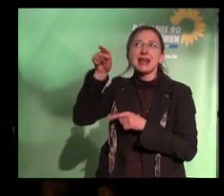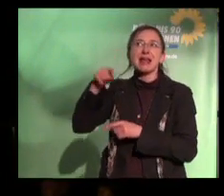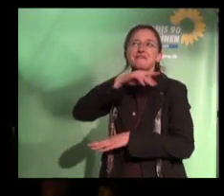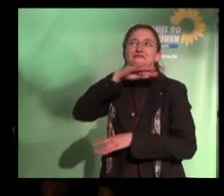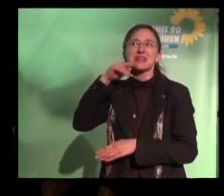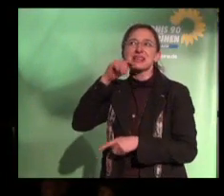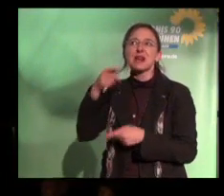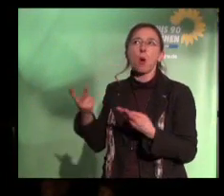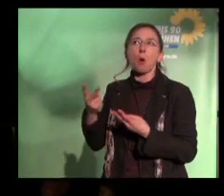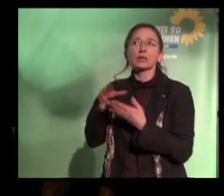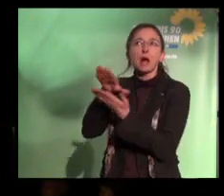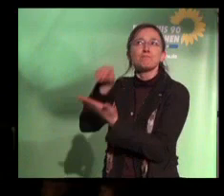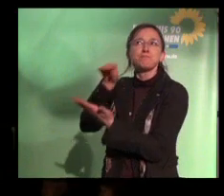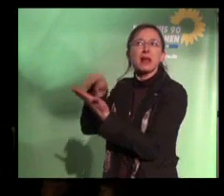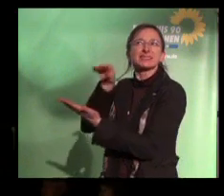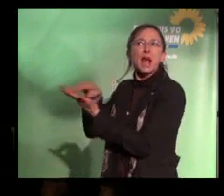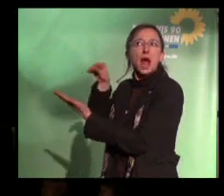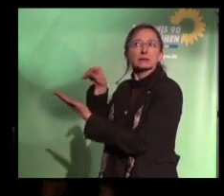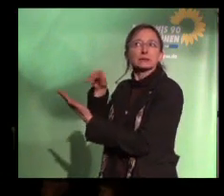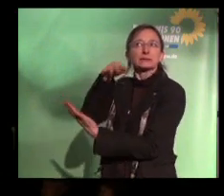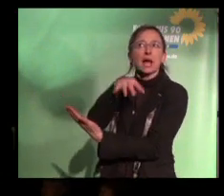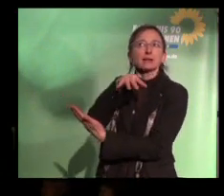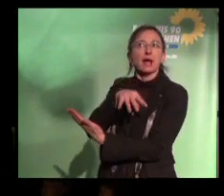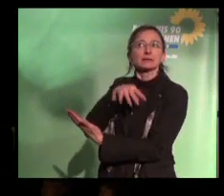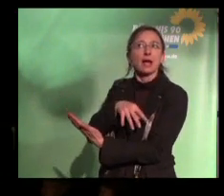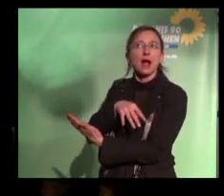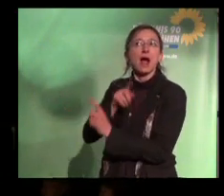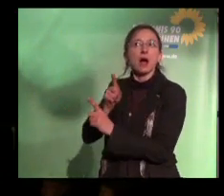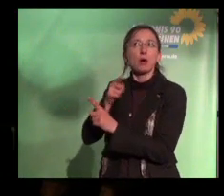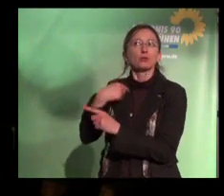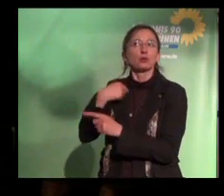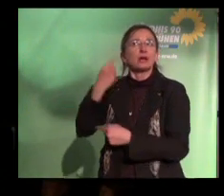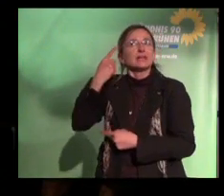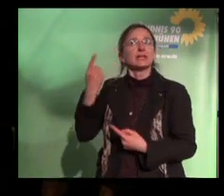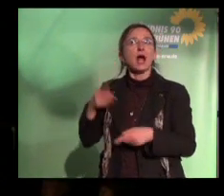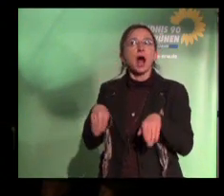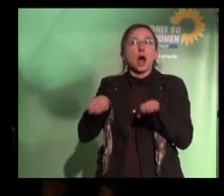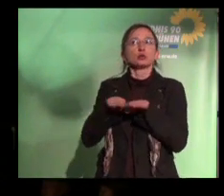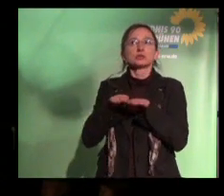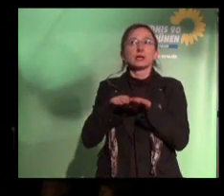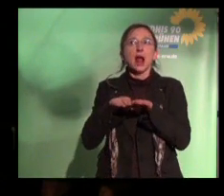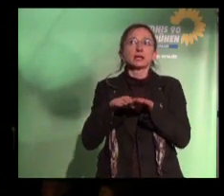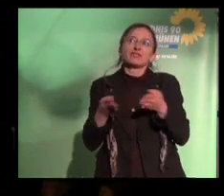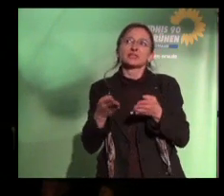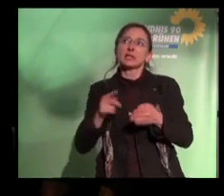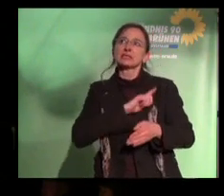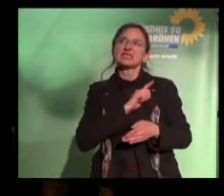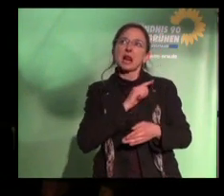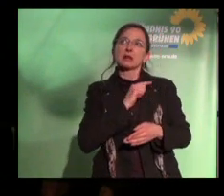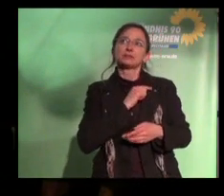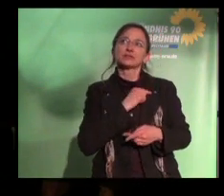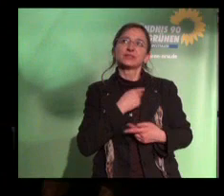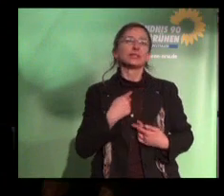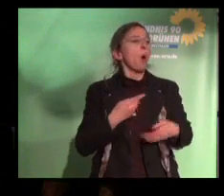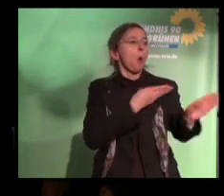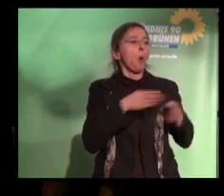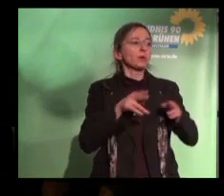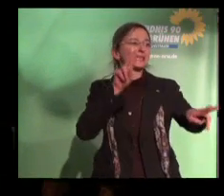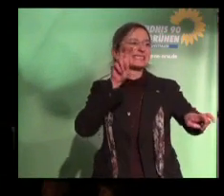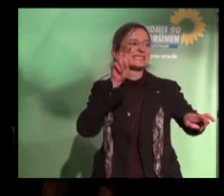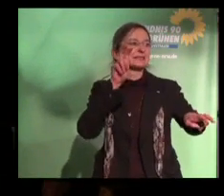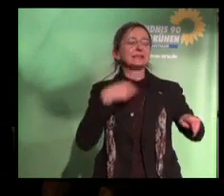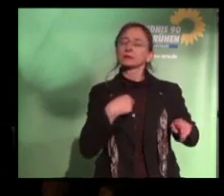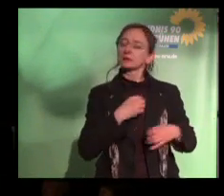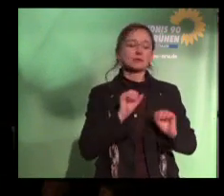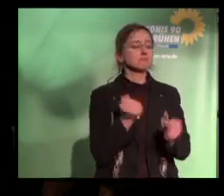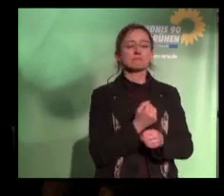Plagiate reihen sich aneinander und ich habe als Ausgleich gedacht, deshalb werde ich nicht ordentlich zitieren, ja. So. Ich habe